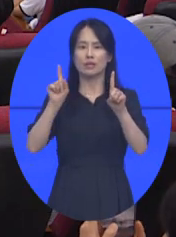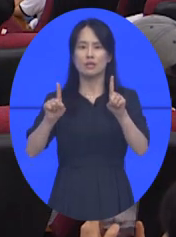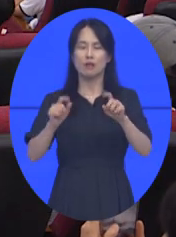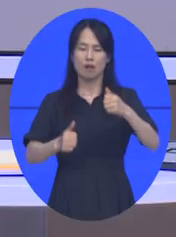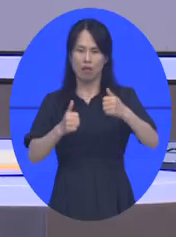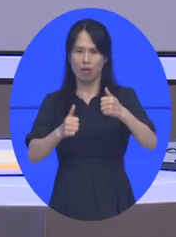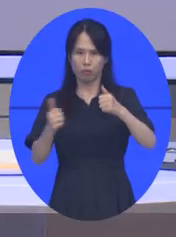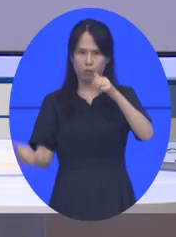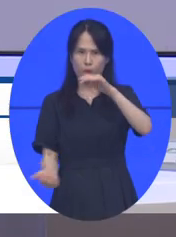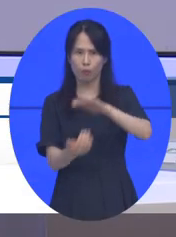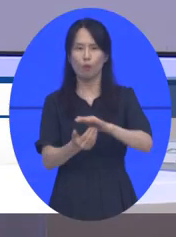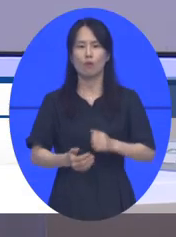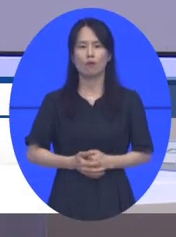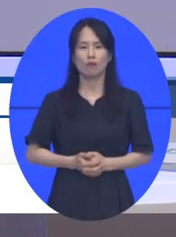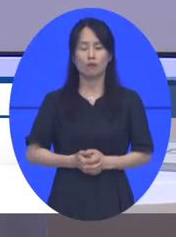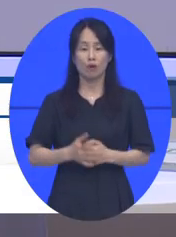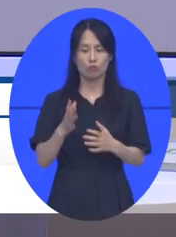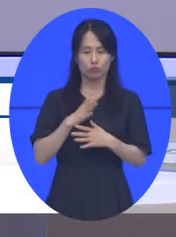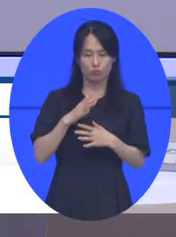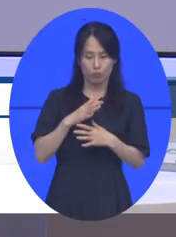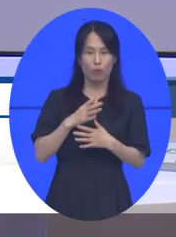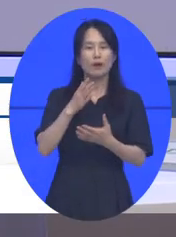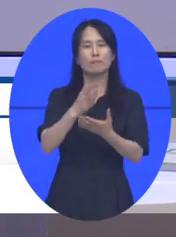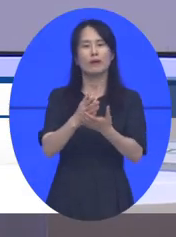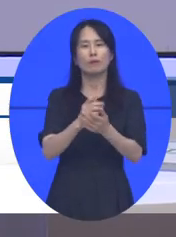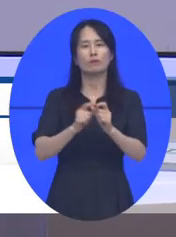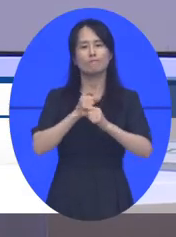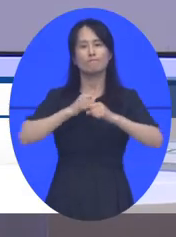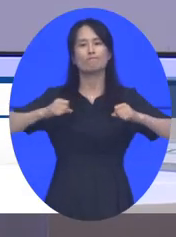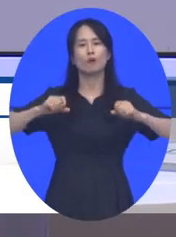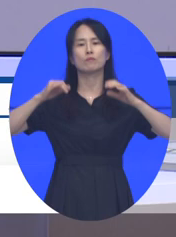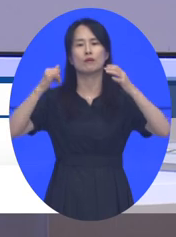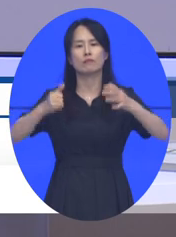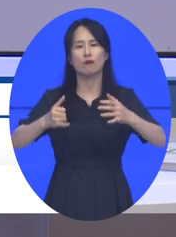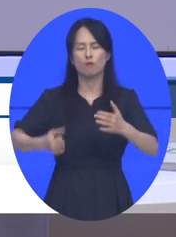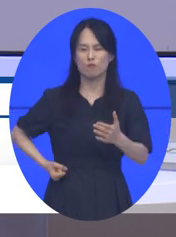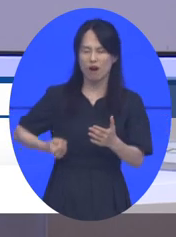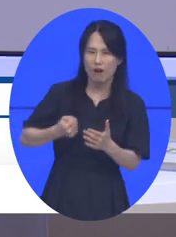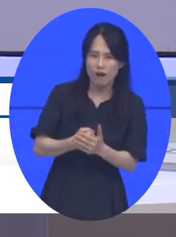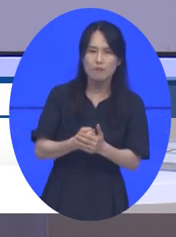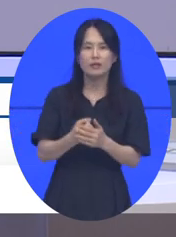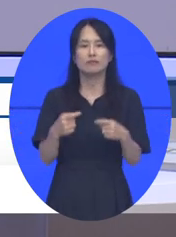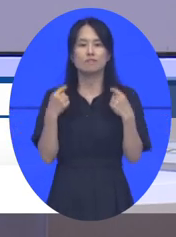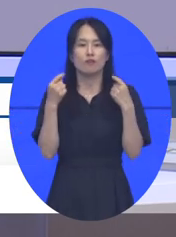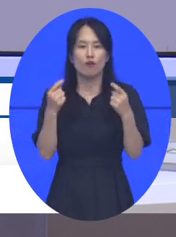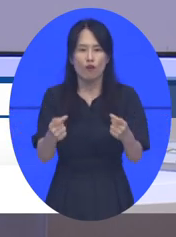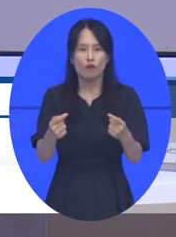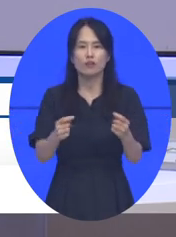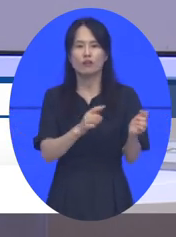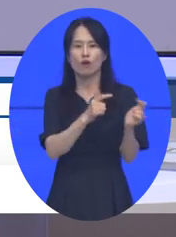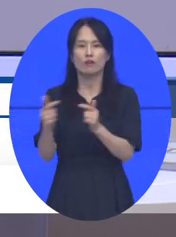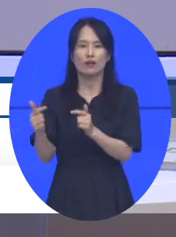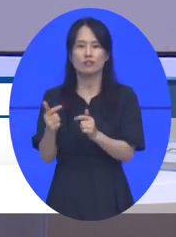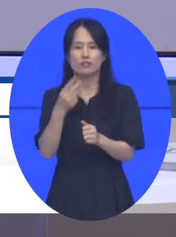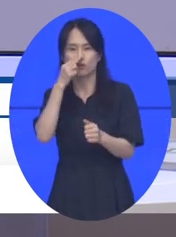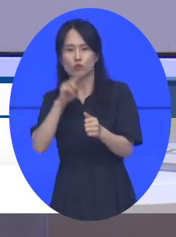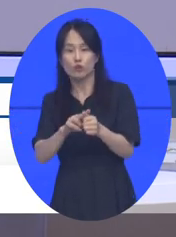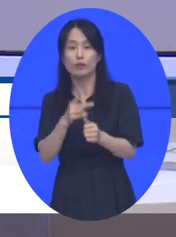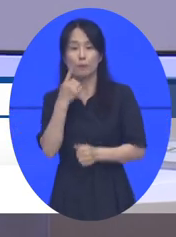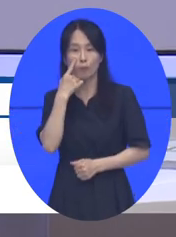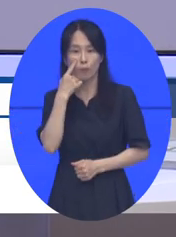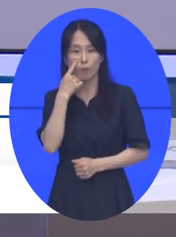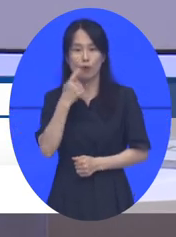기록했습니다. 두려워하지 말고 더 넓은 세상에 과감하게 부딪혀서 여러 가지 시도를